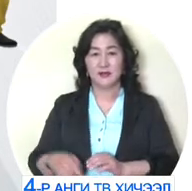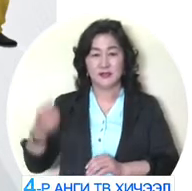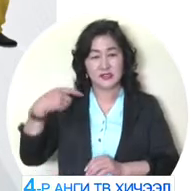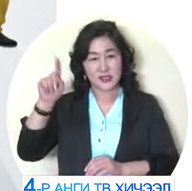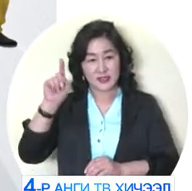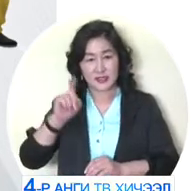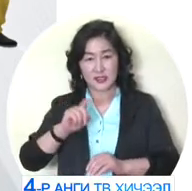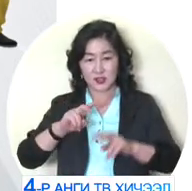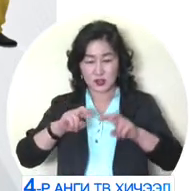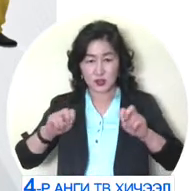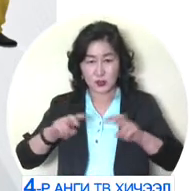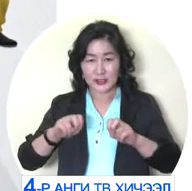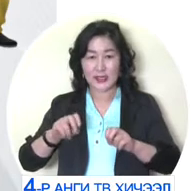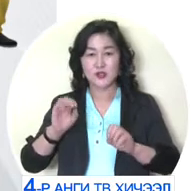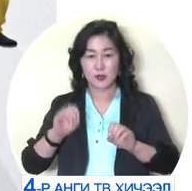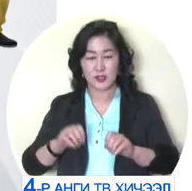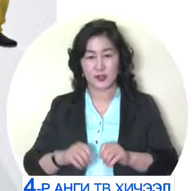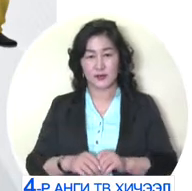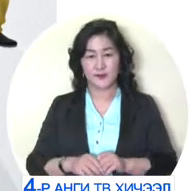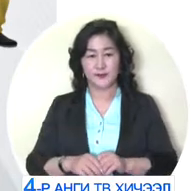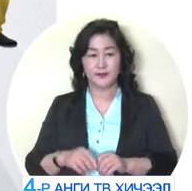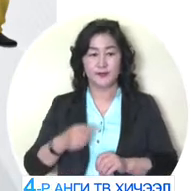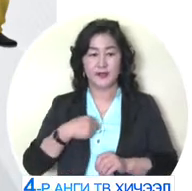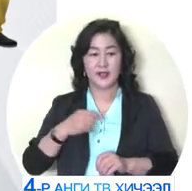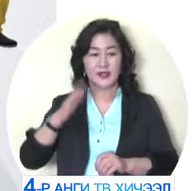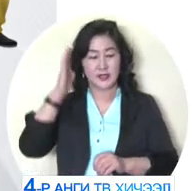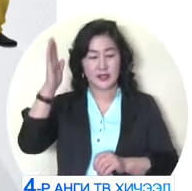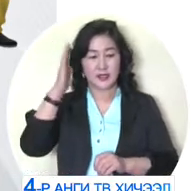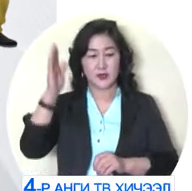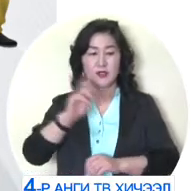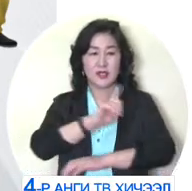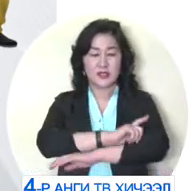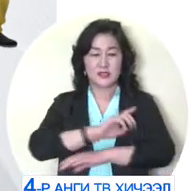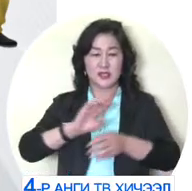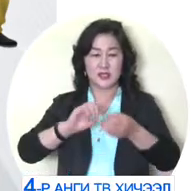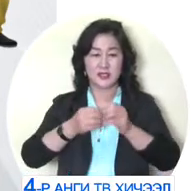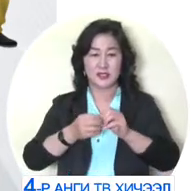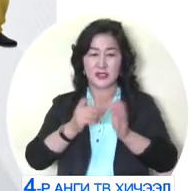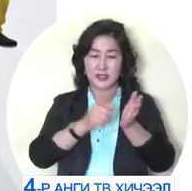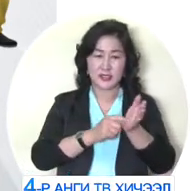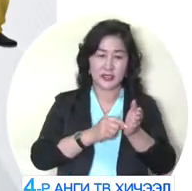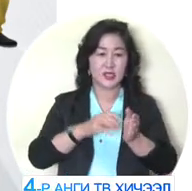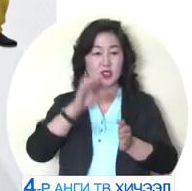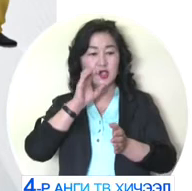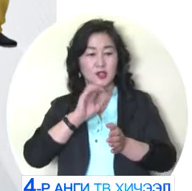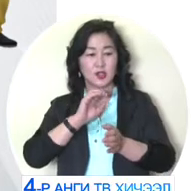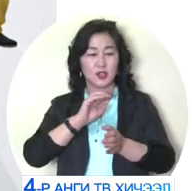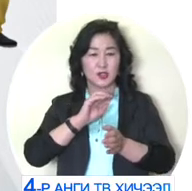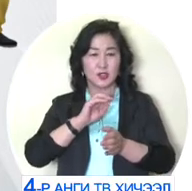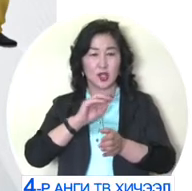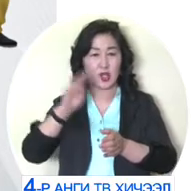Би ирээдүйд хичээл хийхэд хэрэгтэй, сонирхолтой, туршилтын багаж,